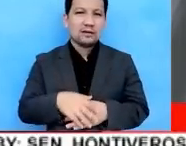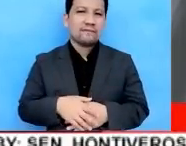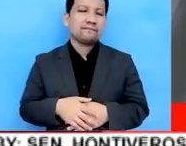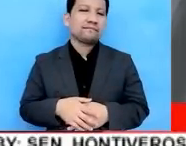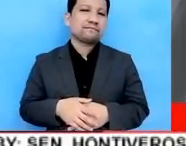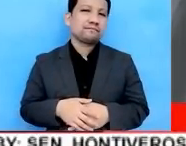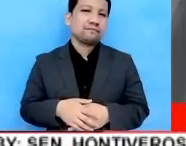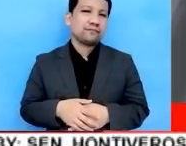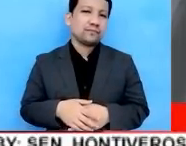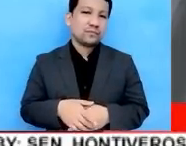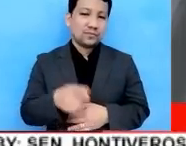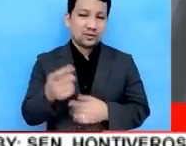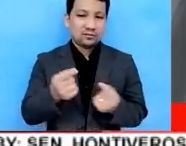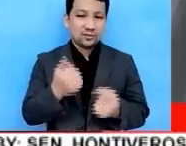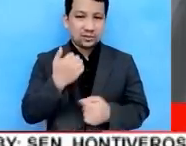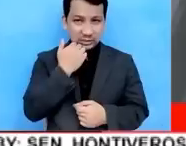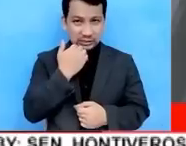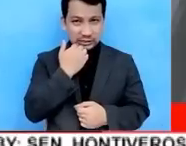may ginagawang masama.